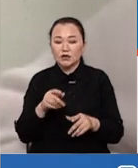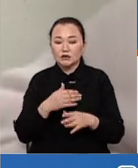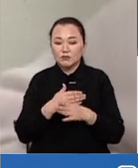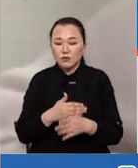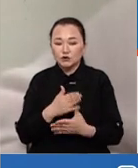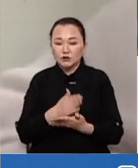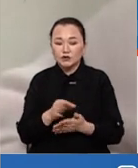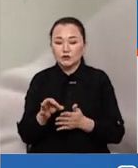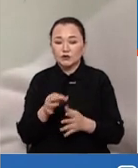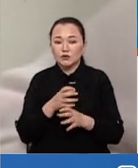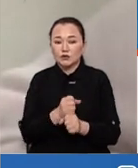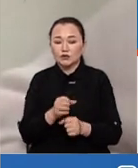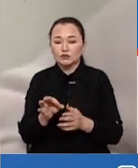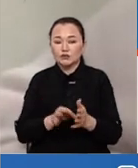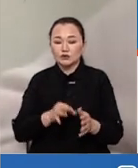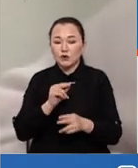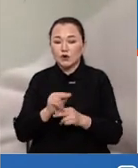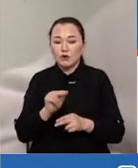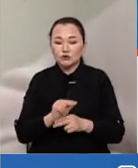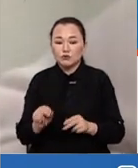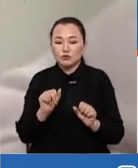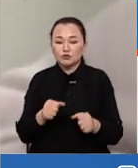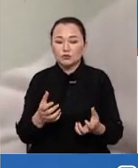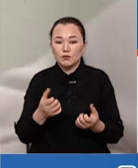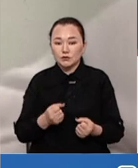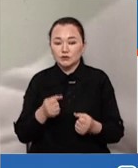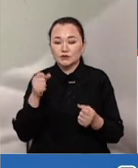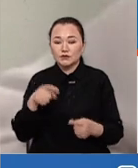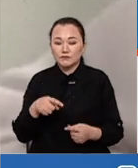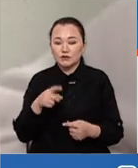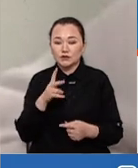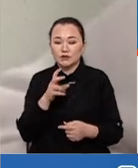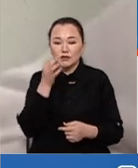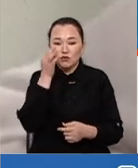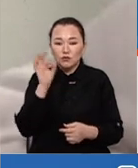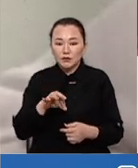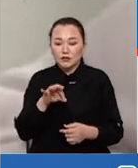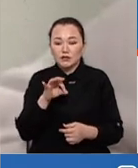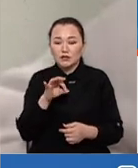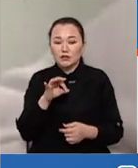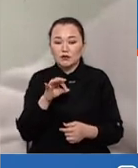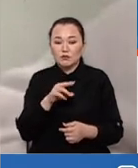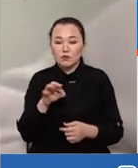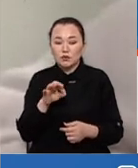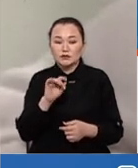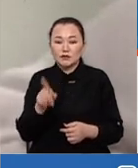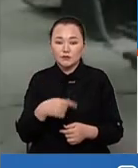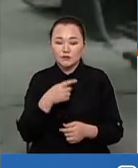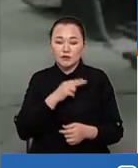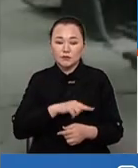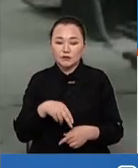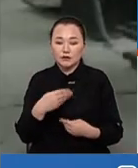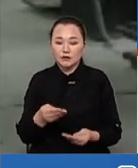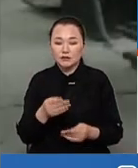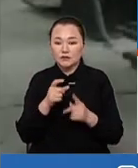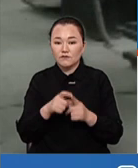как краткосрочное обучение. Можно получить соответствующие навыки по запросам работодателей. По